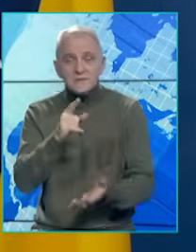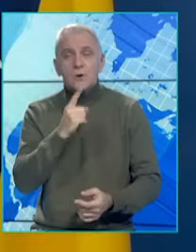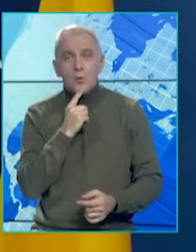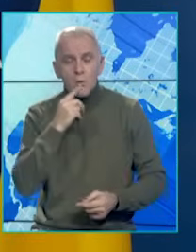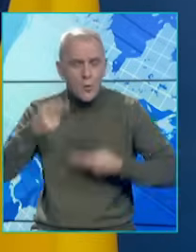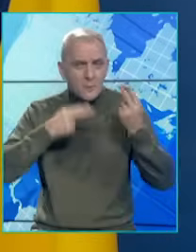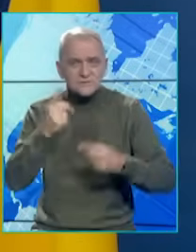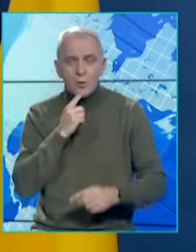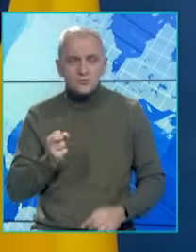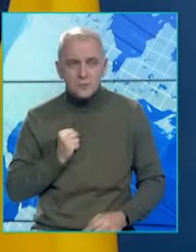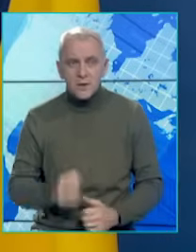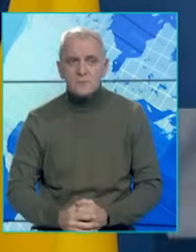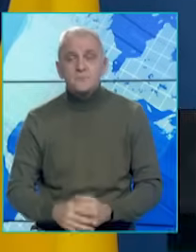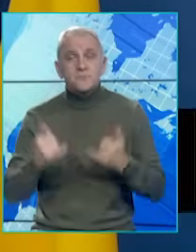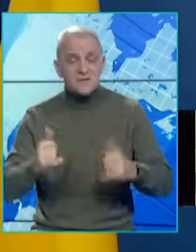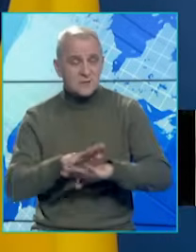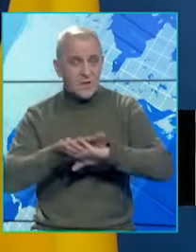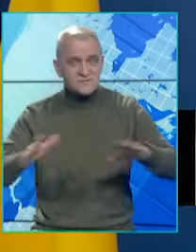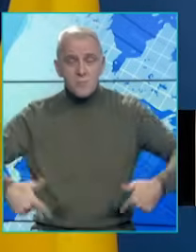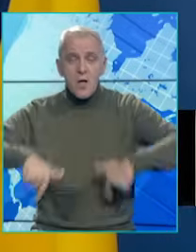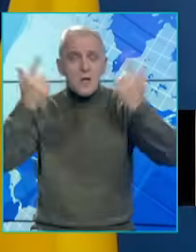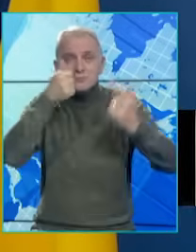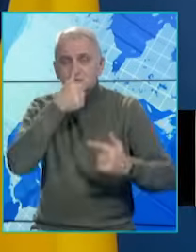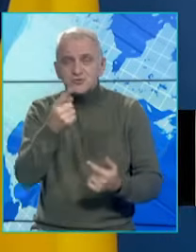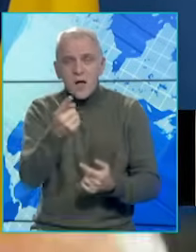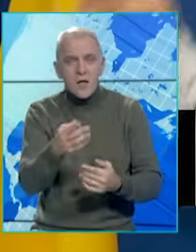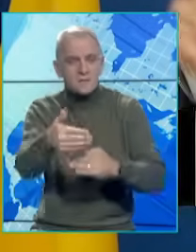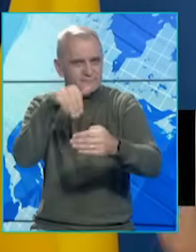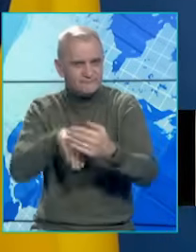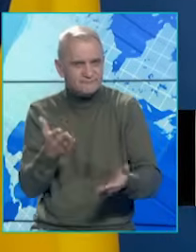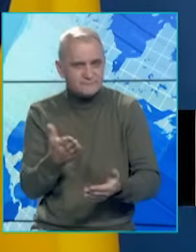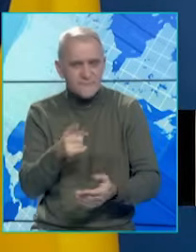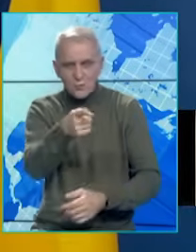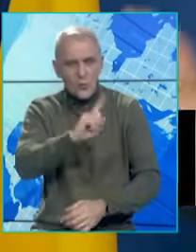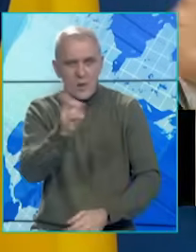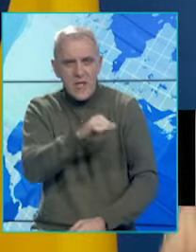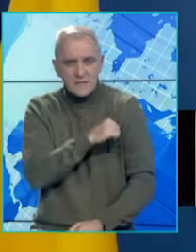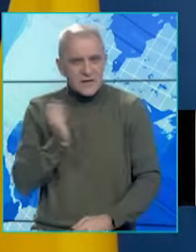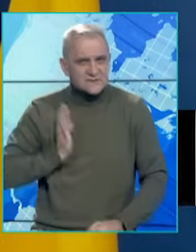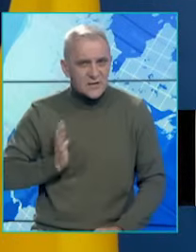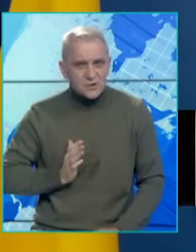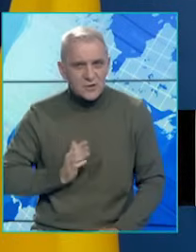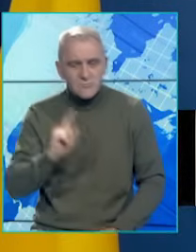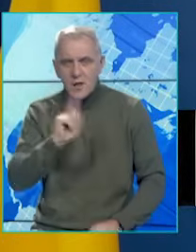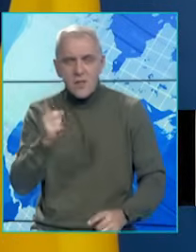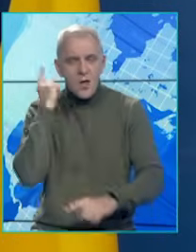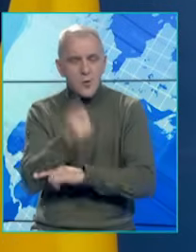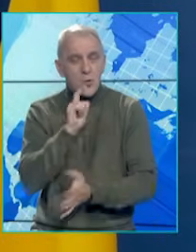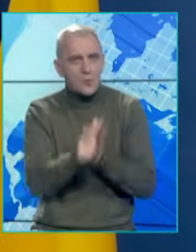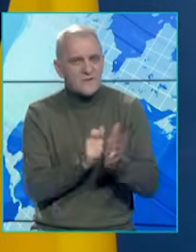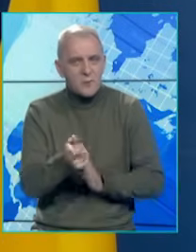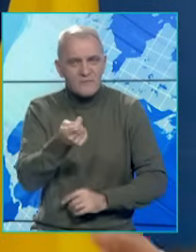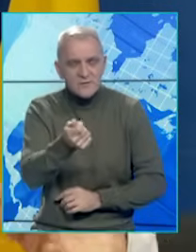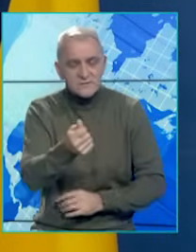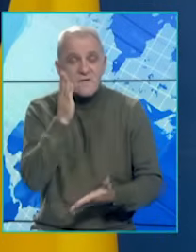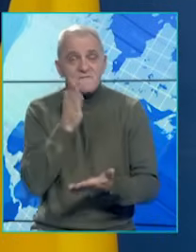u komisije koje su imali. Sada je svima jasno šta u stvari stoji iza svega ovog. Ne stoji interesi građana, ne stoji odluka o privremenom